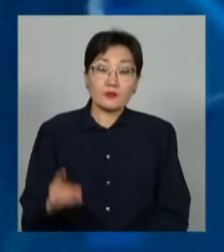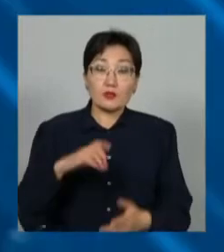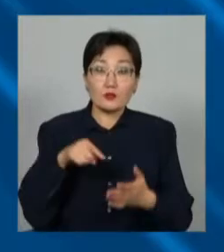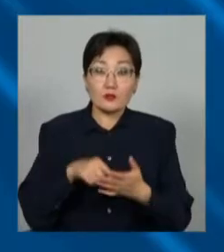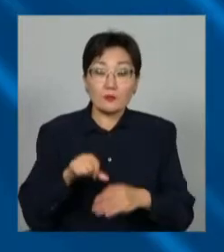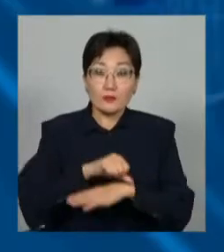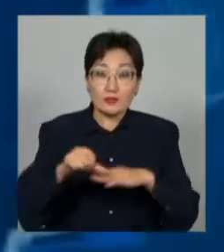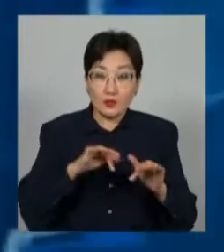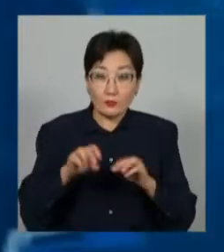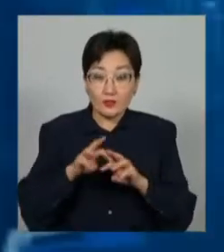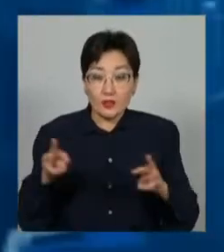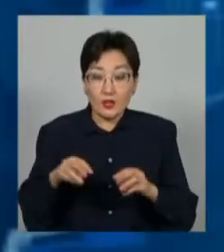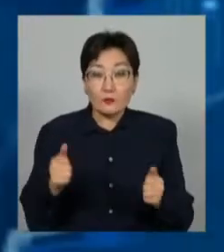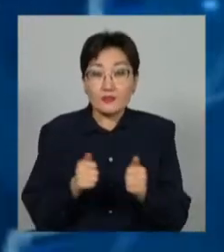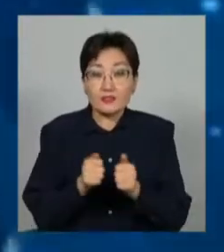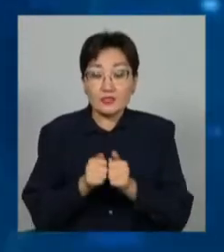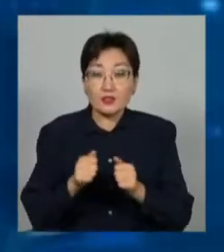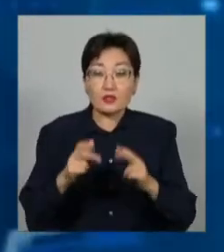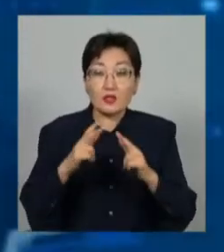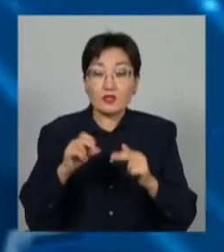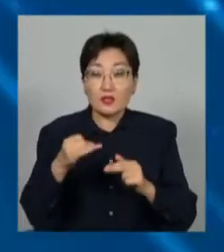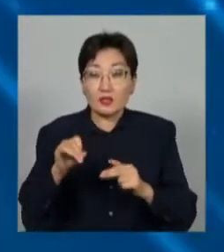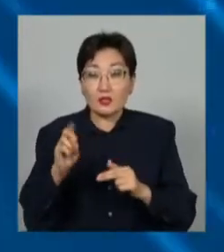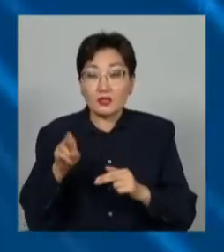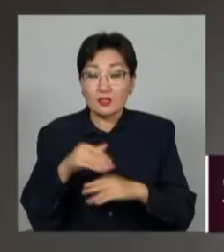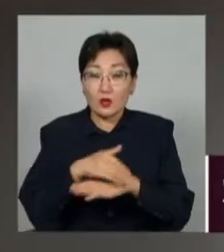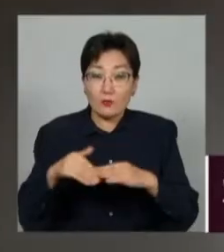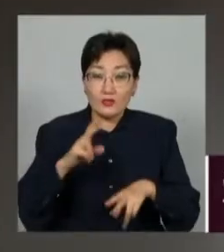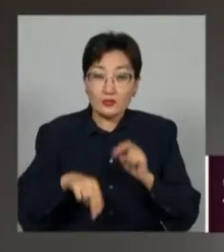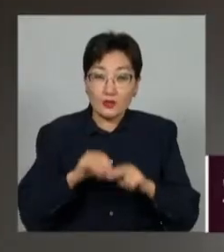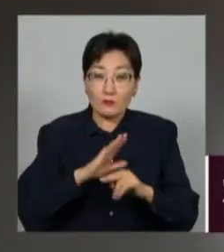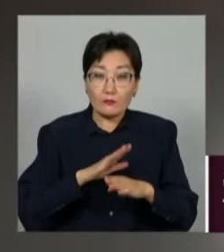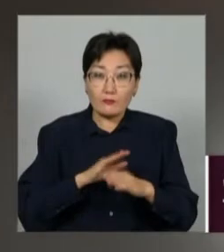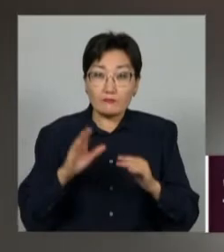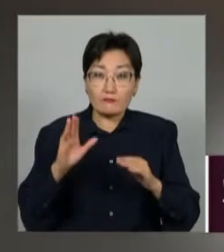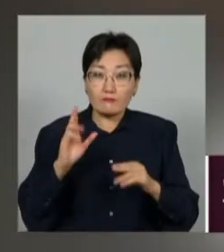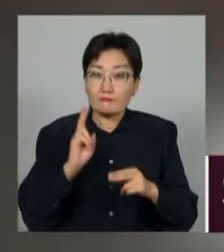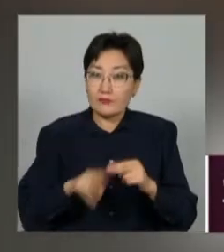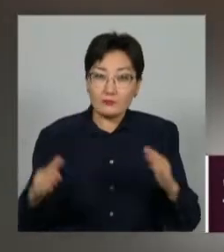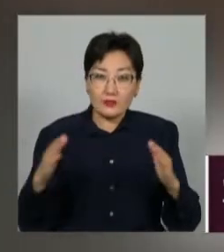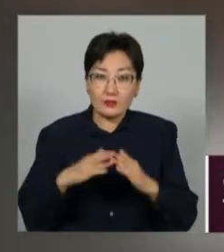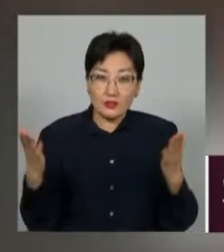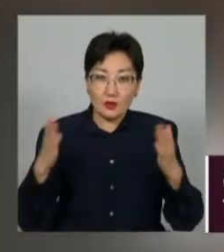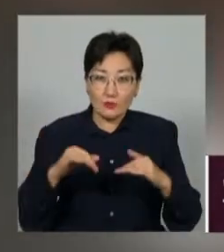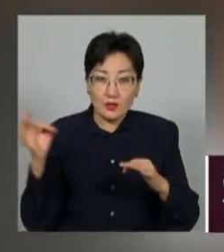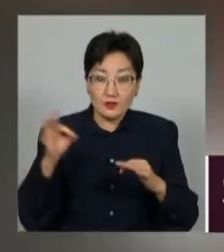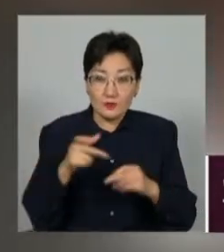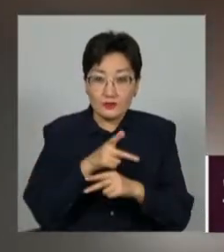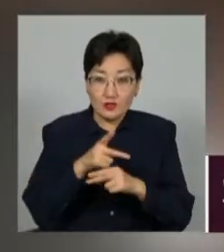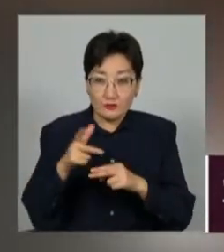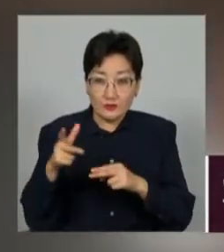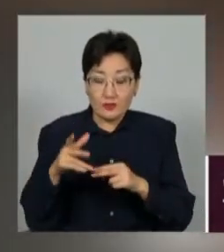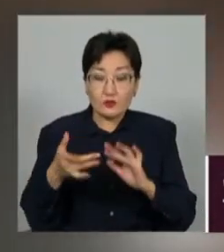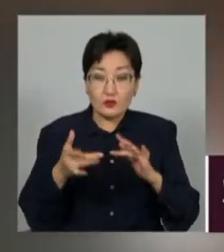Елордадағы сыртқы істер министрлігінің жанындағы Сарайшық көшесінде салынып бітпеген нысан толығымен бұзылды. Ғимаратты құлату сәті түсірілген